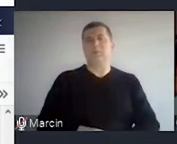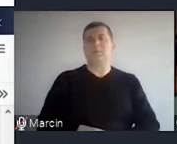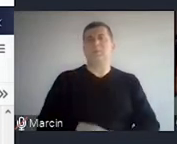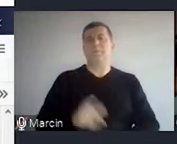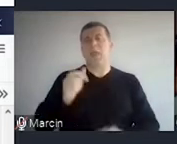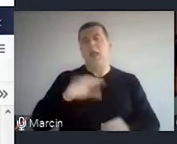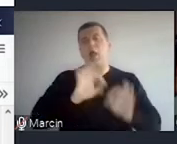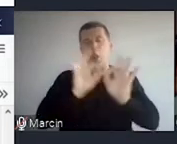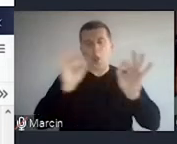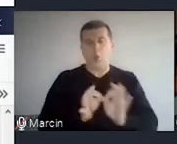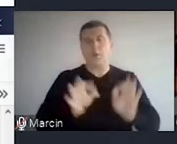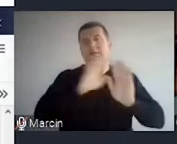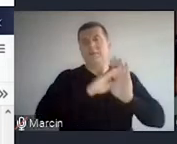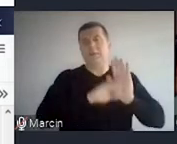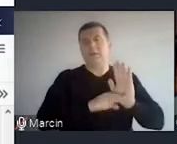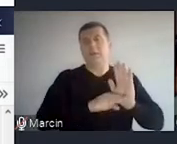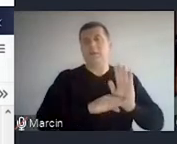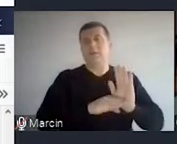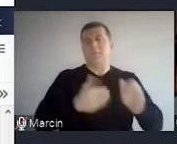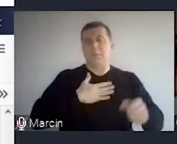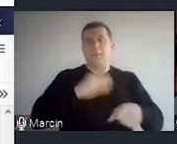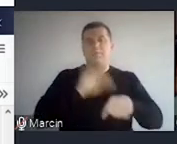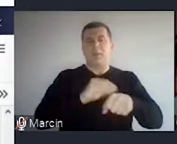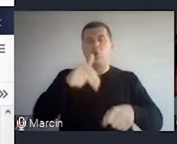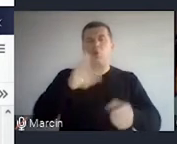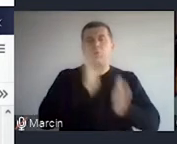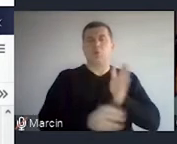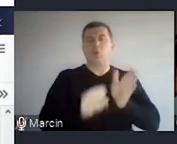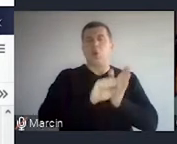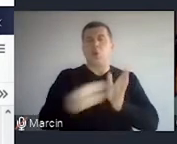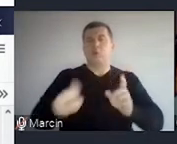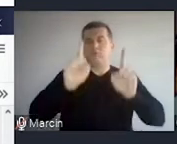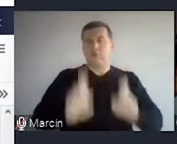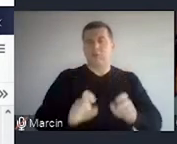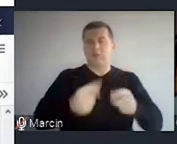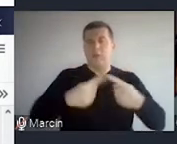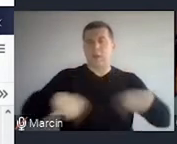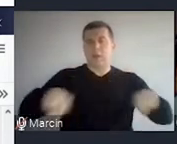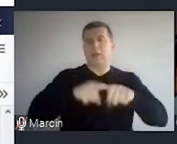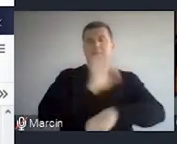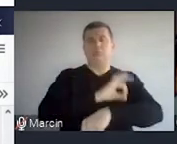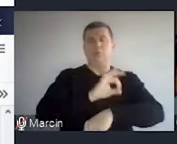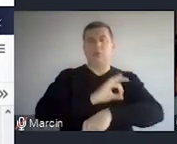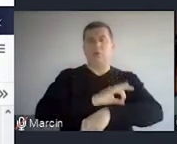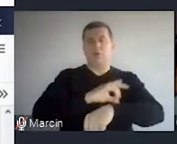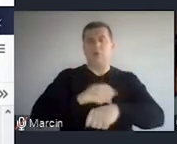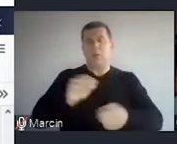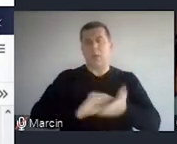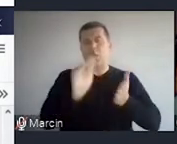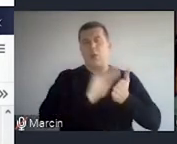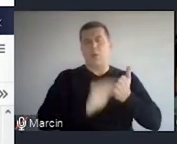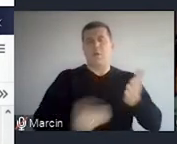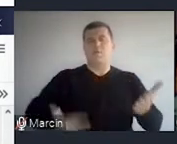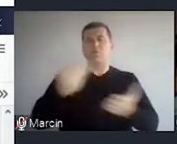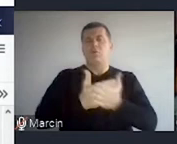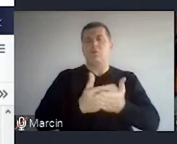co do zasady, mamy metodę uproszczoną od początku realizacji projektu. Opisane jest to we wniosku o dofinansowanie,